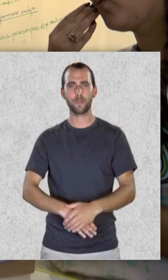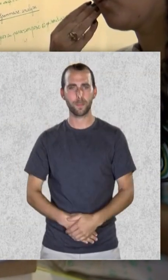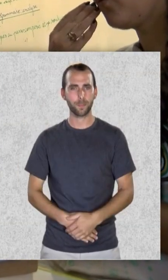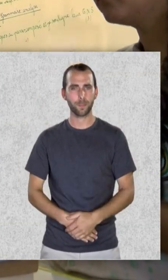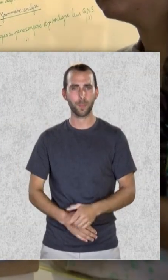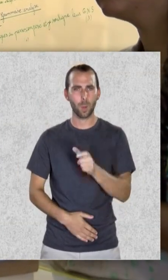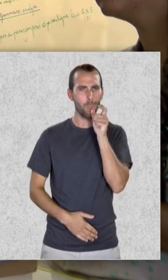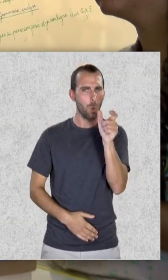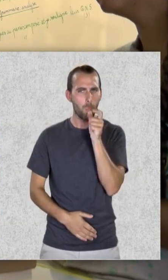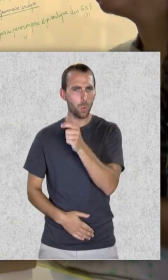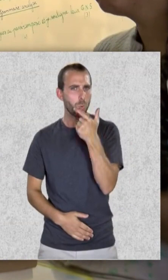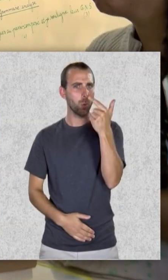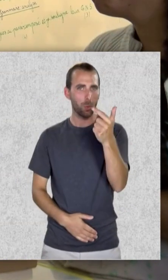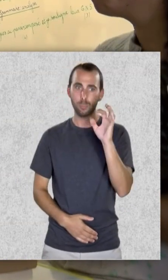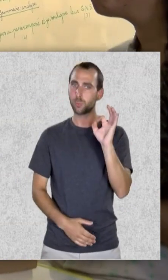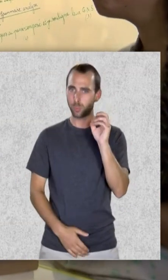Il y a deux mots.